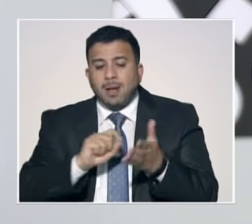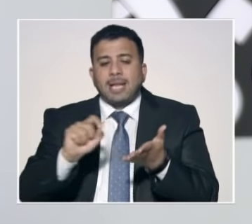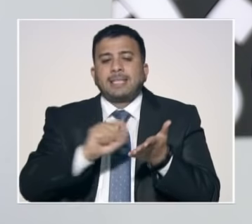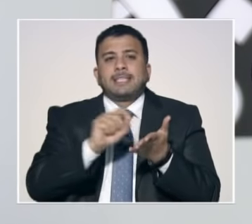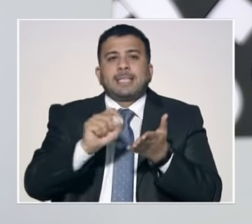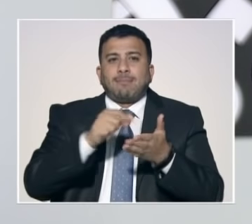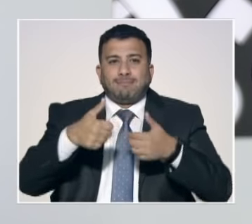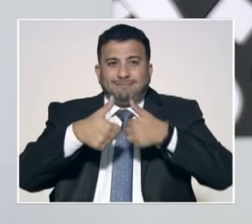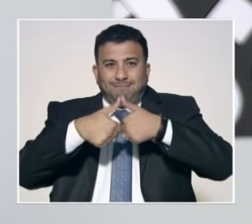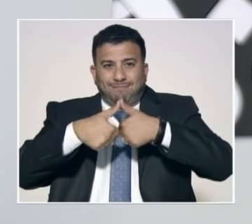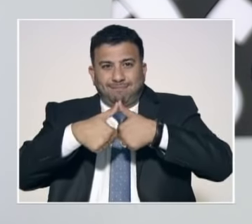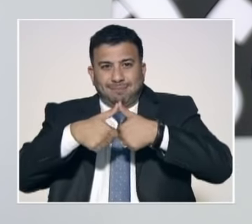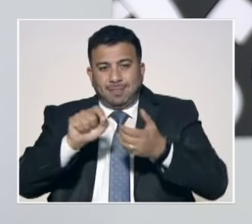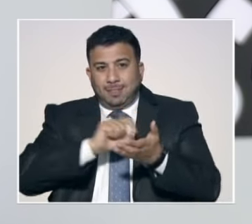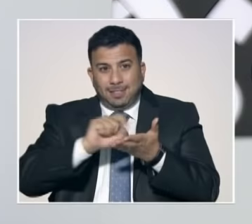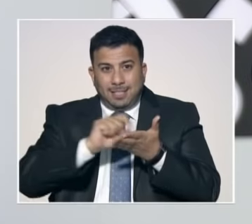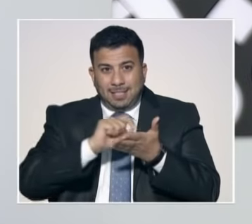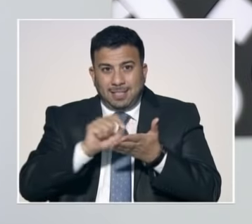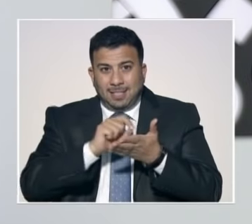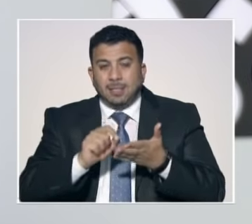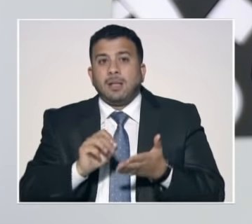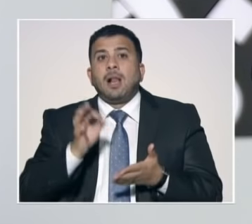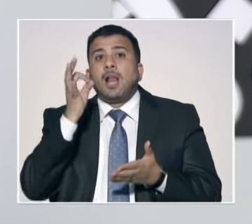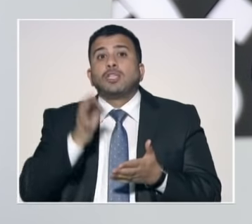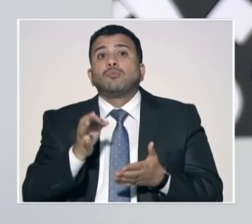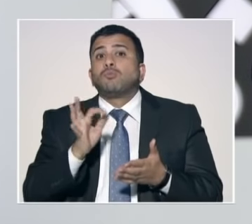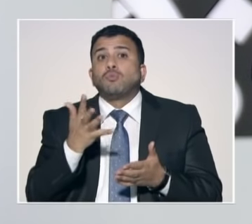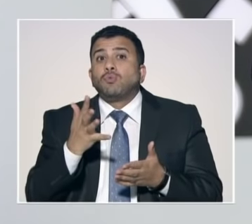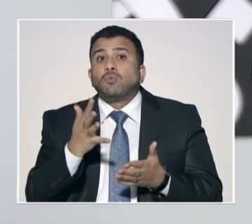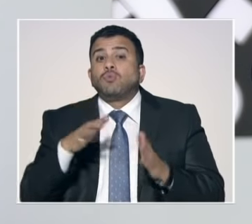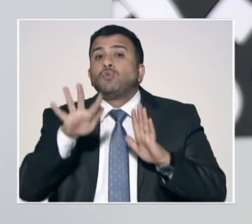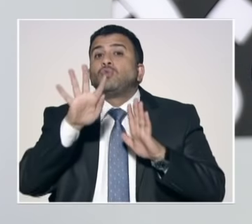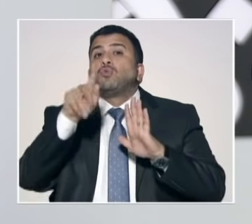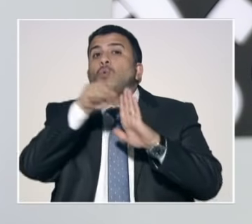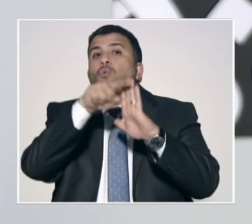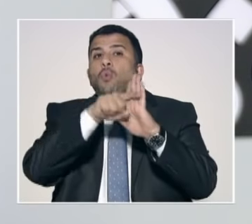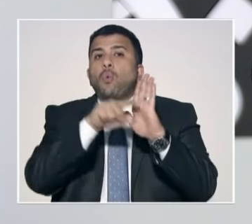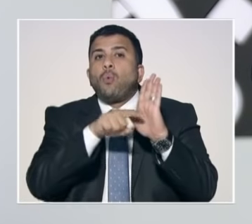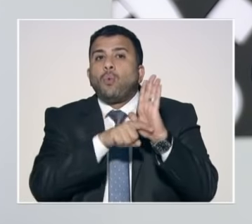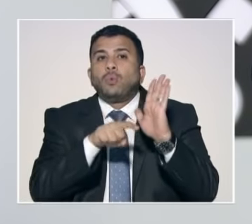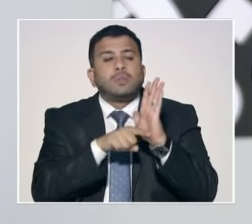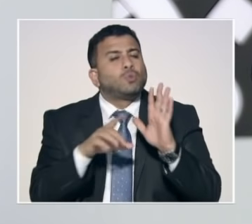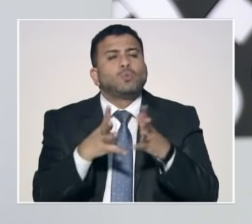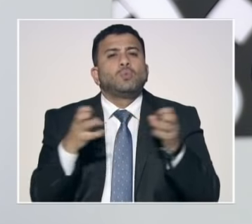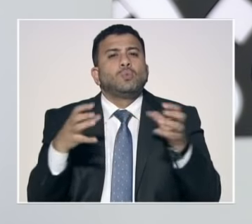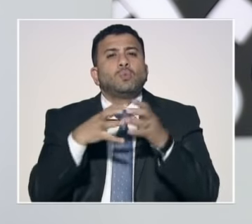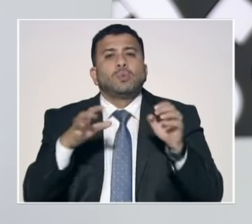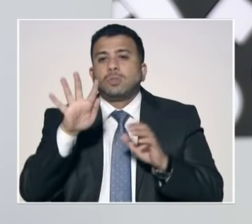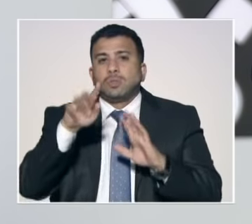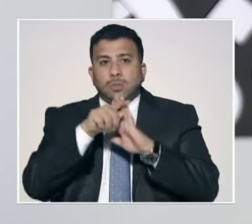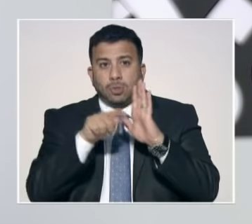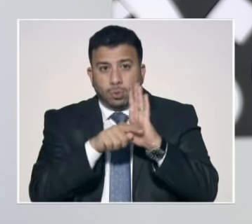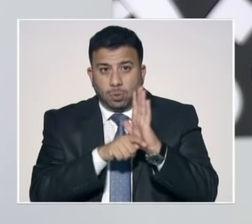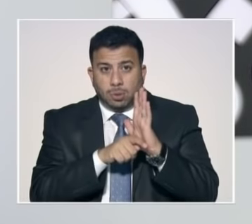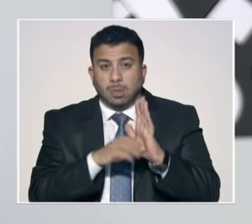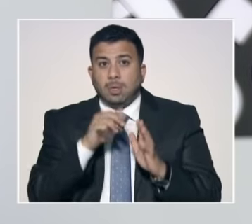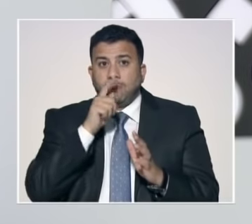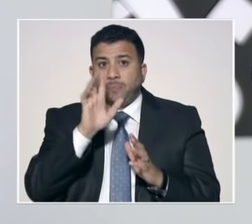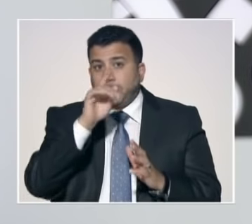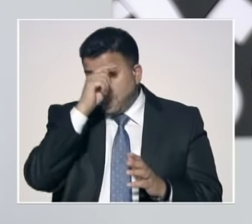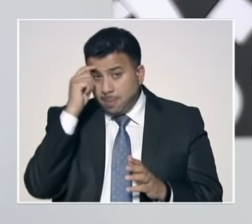هذه لابد أن تتوفر شروط العقد، أركان وشروط العقد، منها الزوجان الخاليان